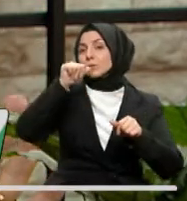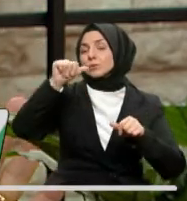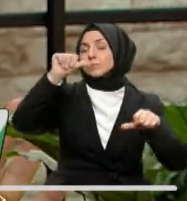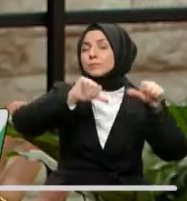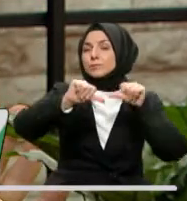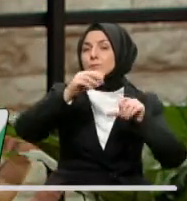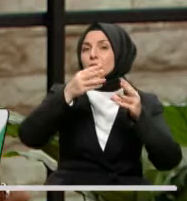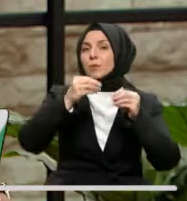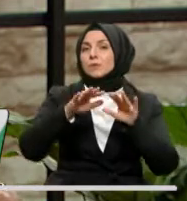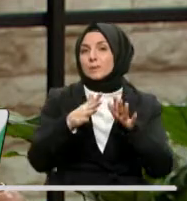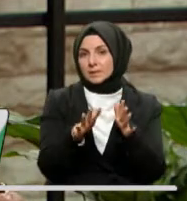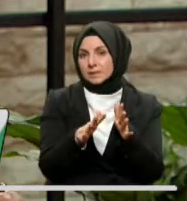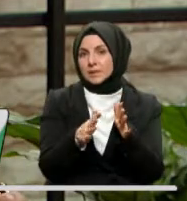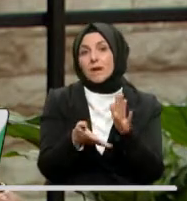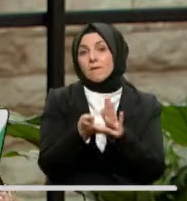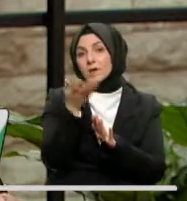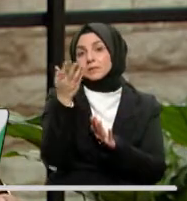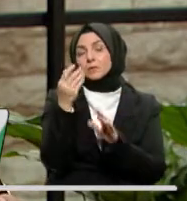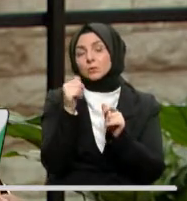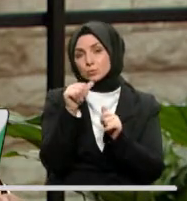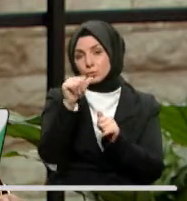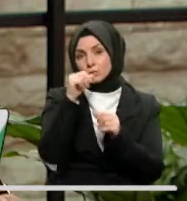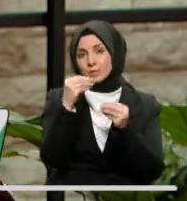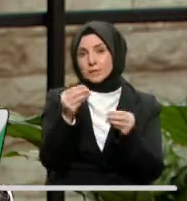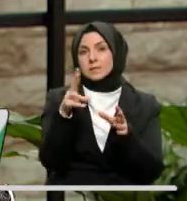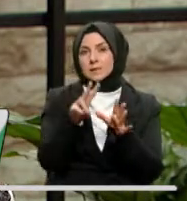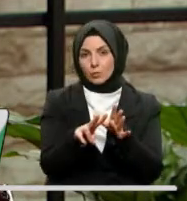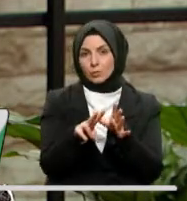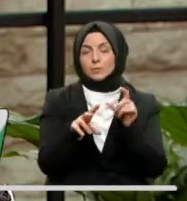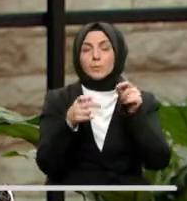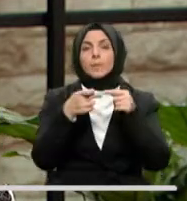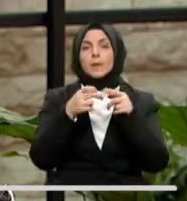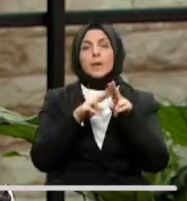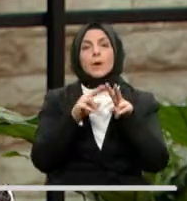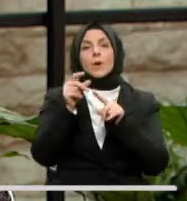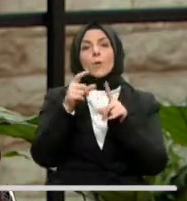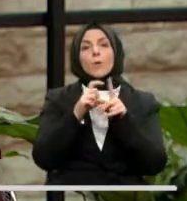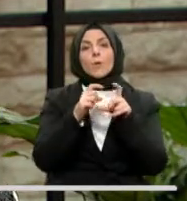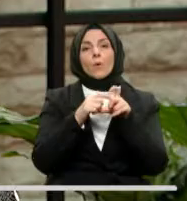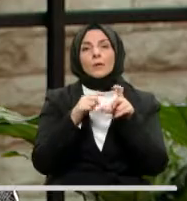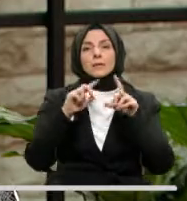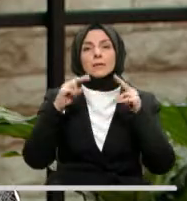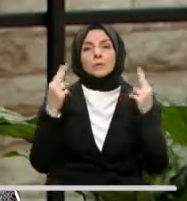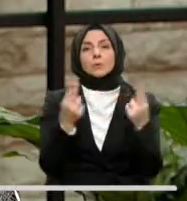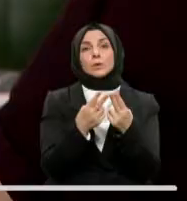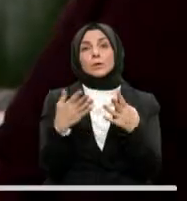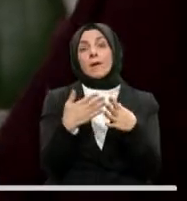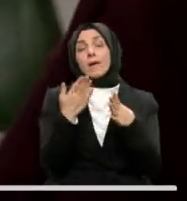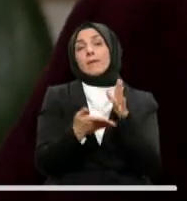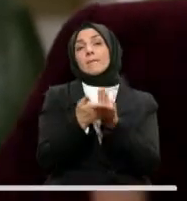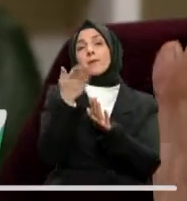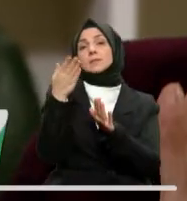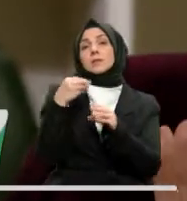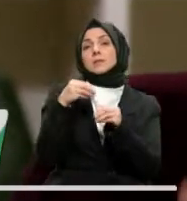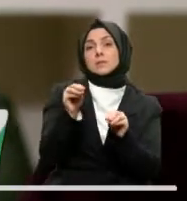gördüğümüz için sürüyoruz bu ki de gelince Orkide biliyorsunuz dünyada en fazla satılan çiçekli bitki bunu Bakın bu şekilde net göstermek istiyorum